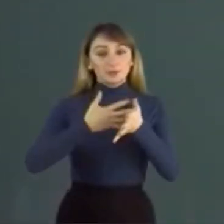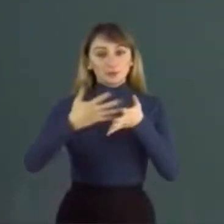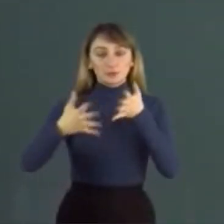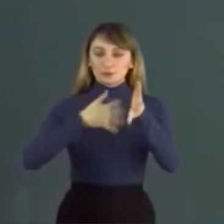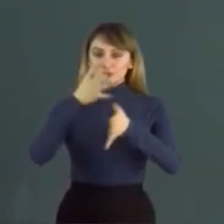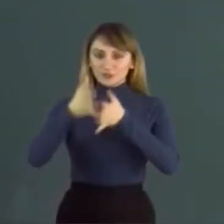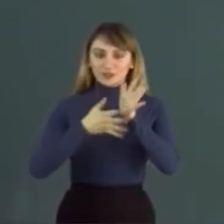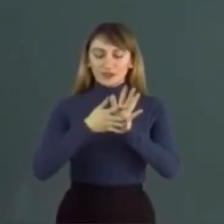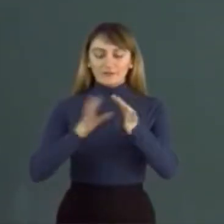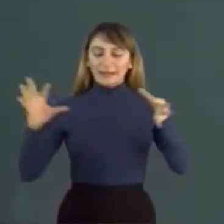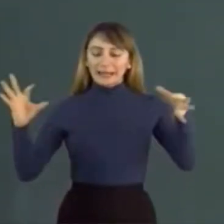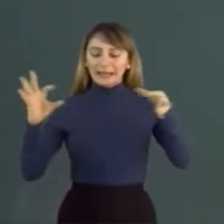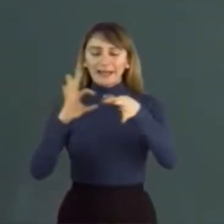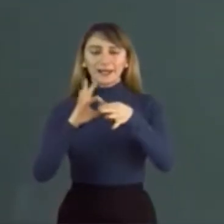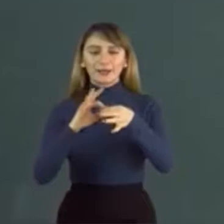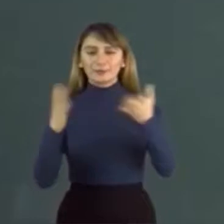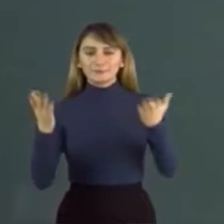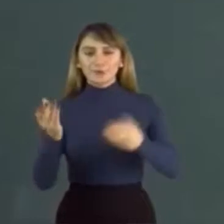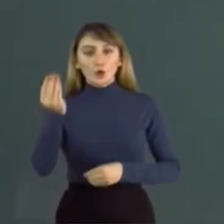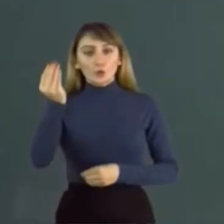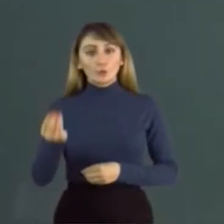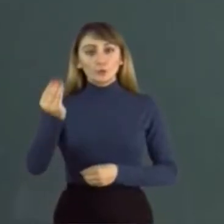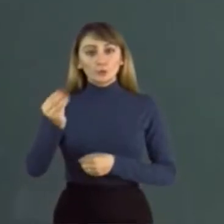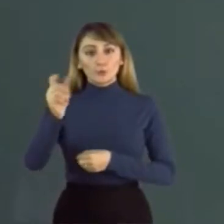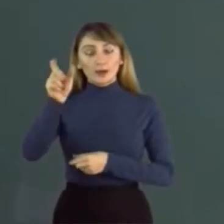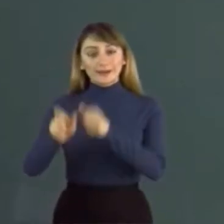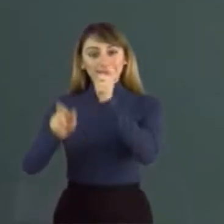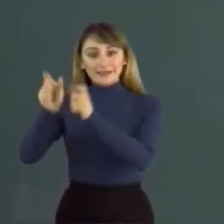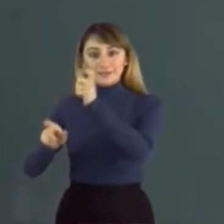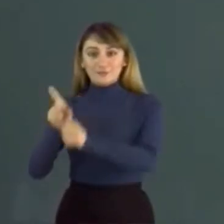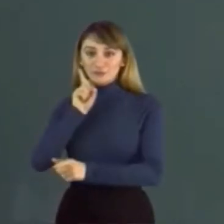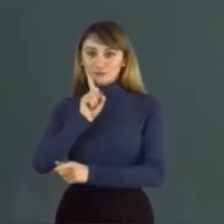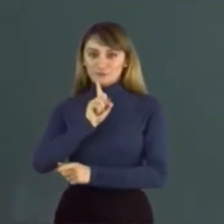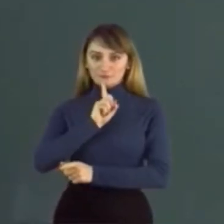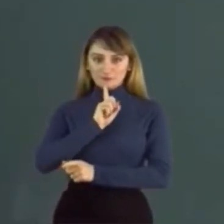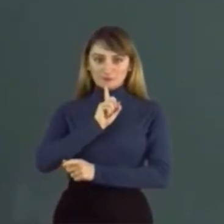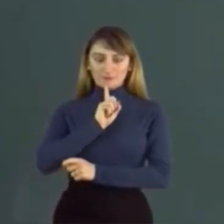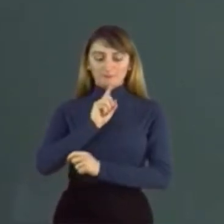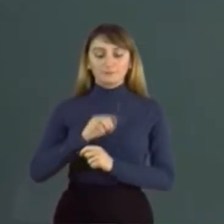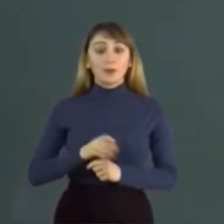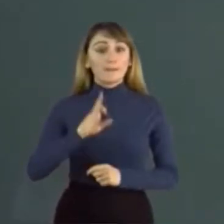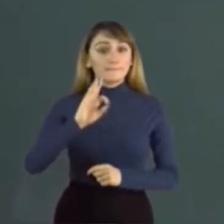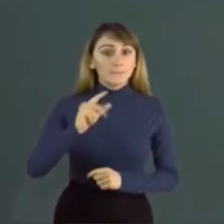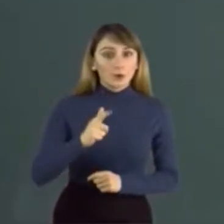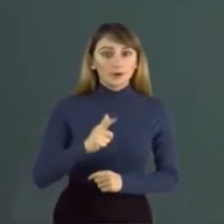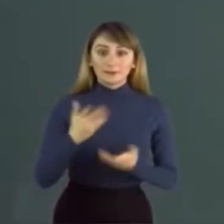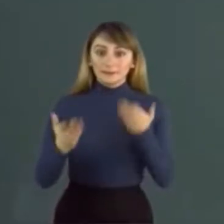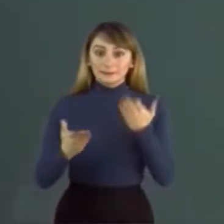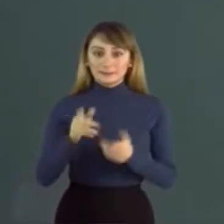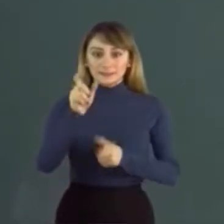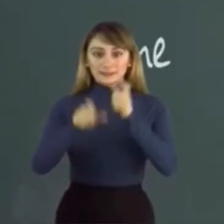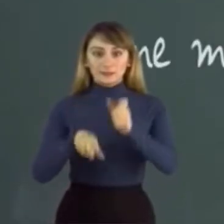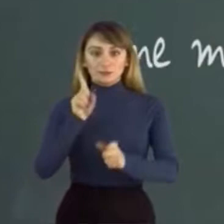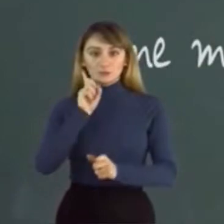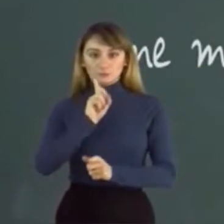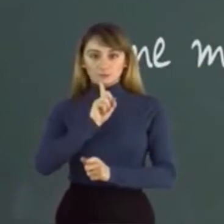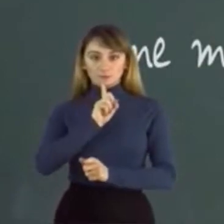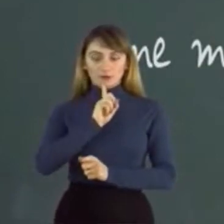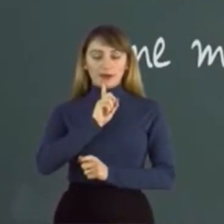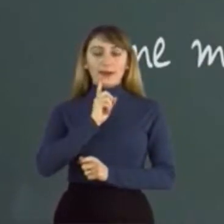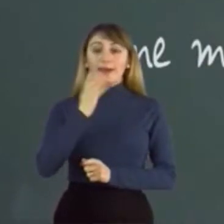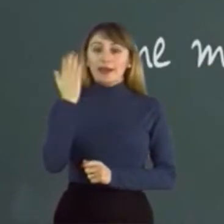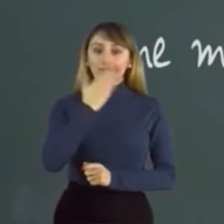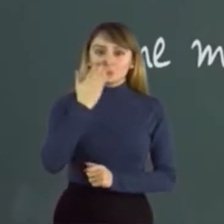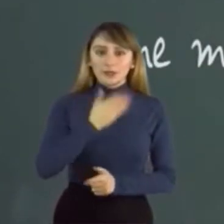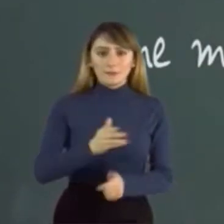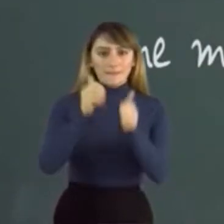Zhvillimi i gjuhës së shenjave është i lidhur ngushtë me kulturën e njerëzve që nuk dëgjojnë, me cilësinë e sistemit arsimor për njerëzit që nuk dëgjojnë,